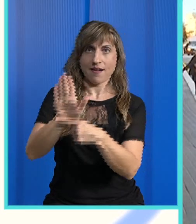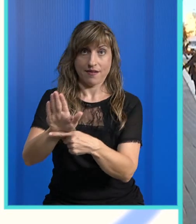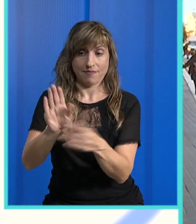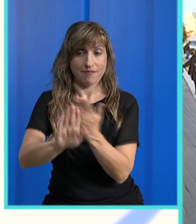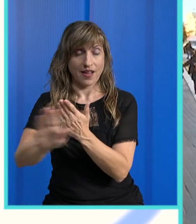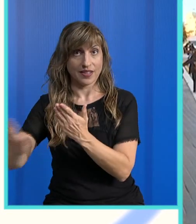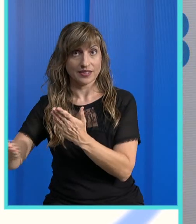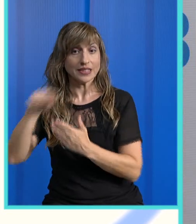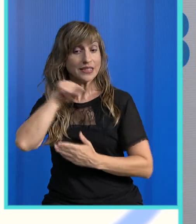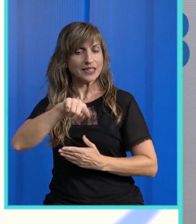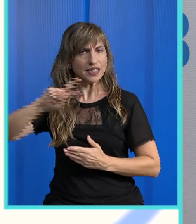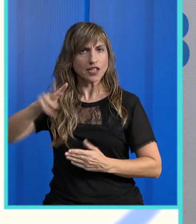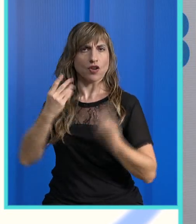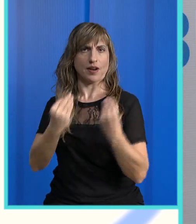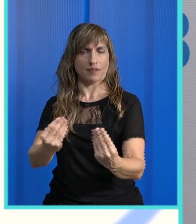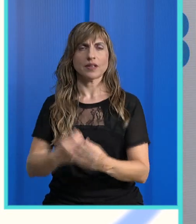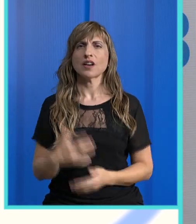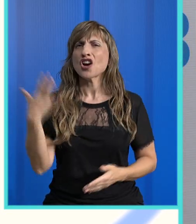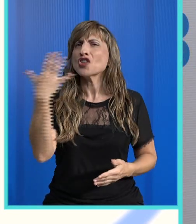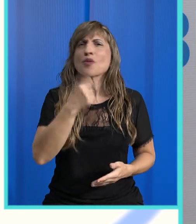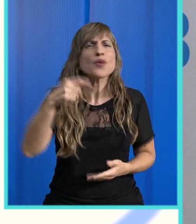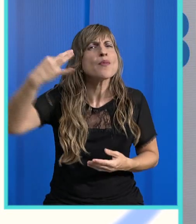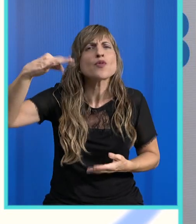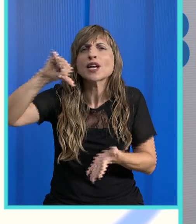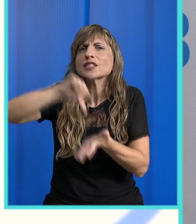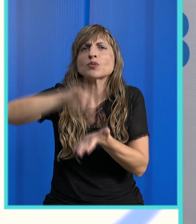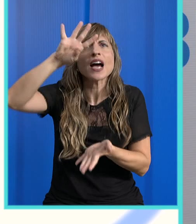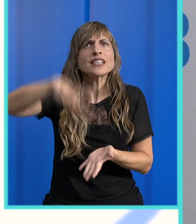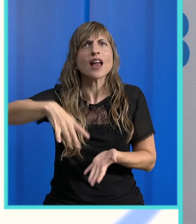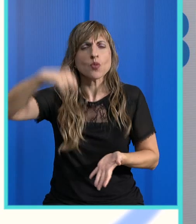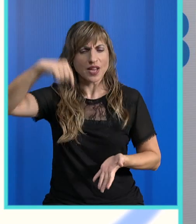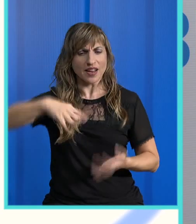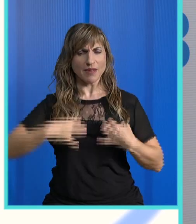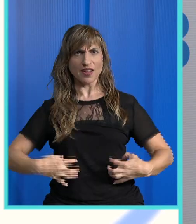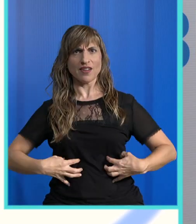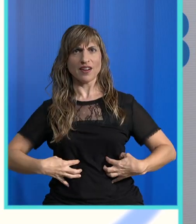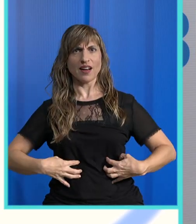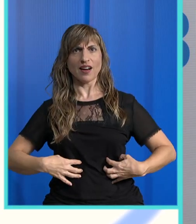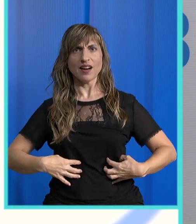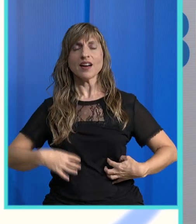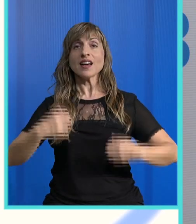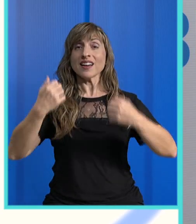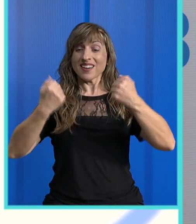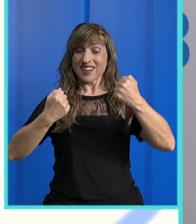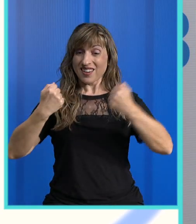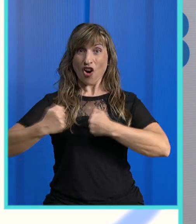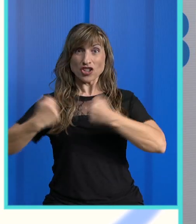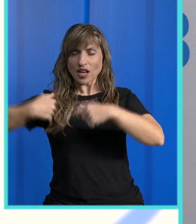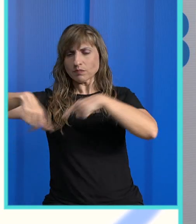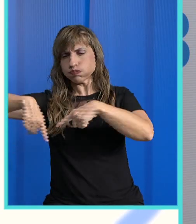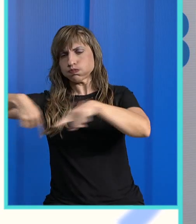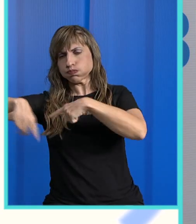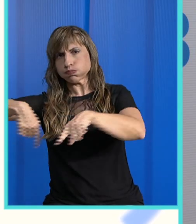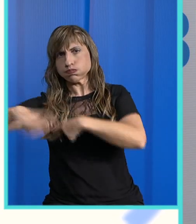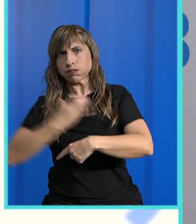en una segona Rambla. No podem ser l'única ciutat de Catalunya on passen milers de cotxes per la porta de l